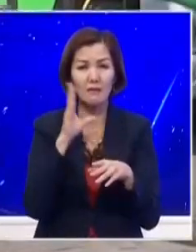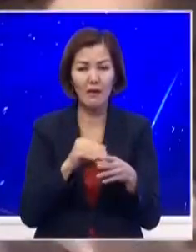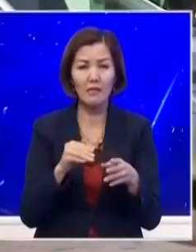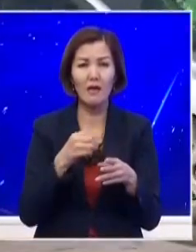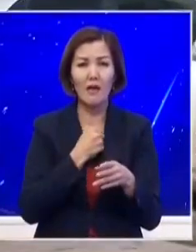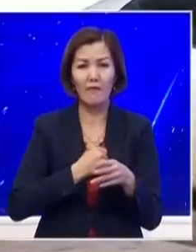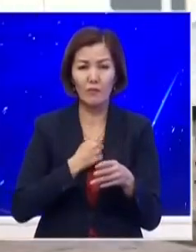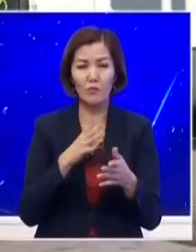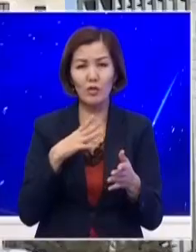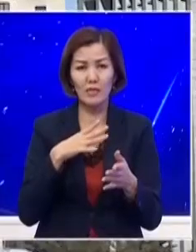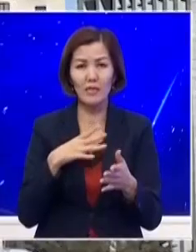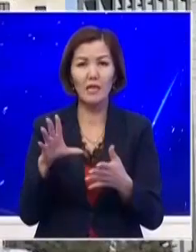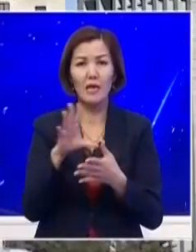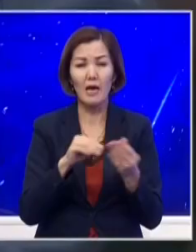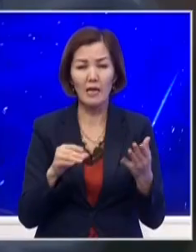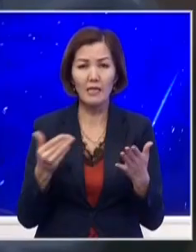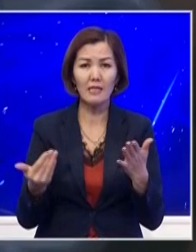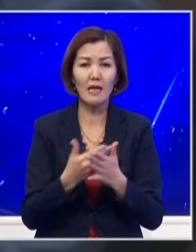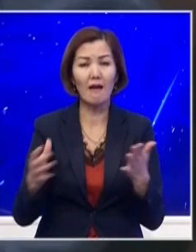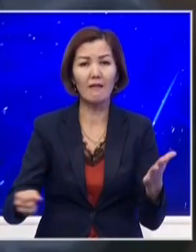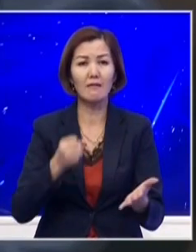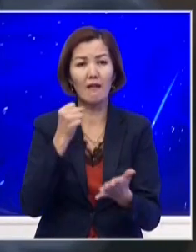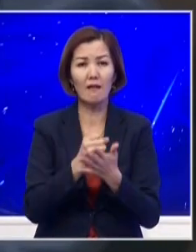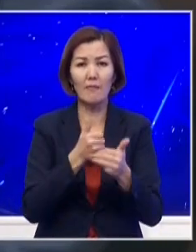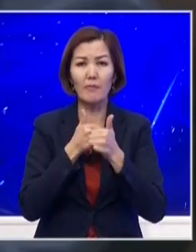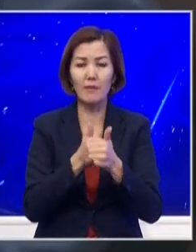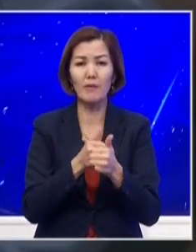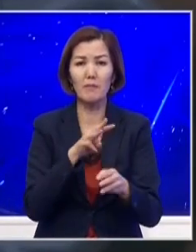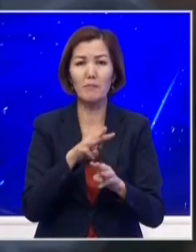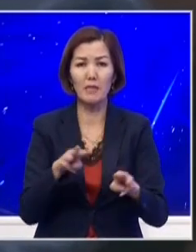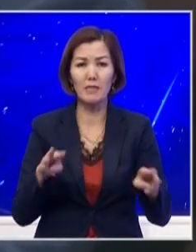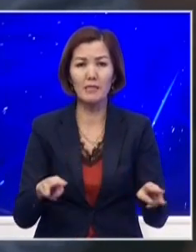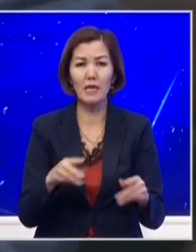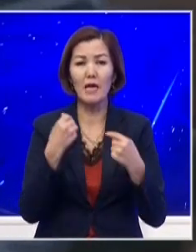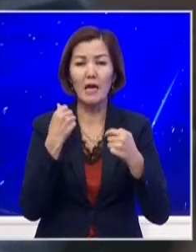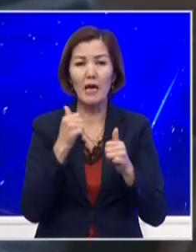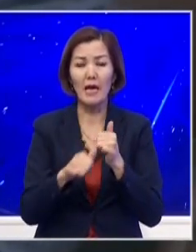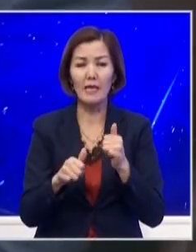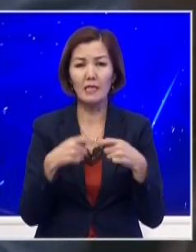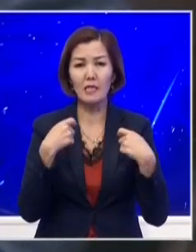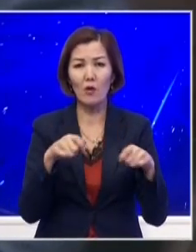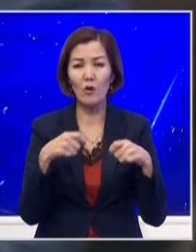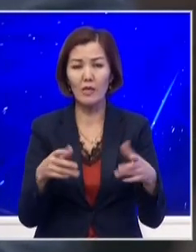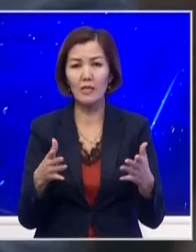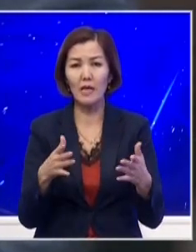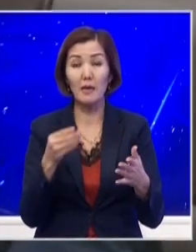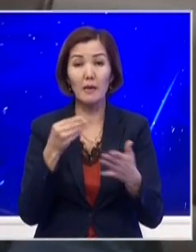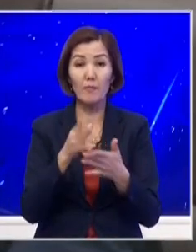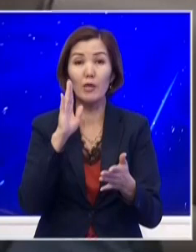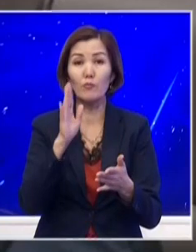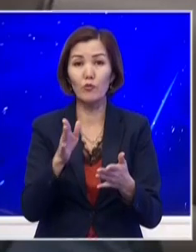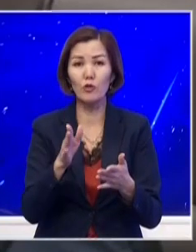Ал қайта тағайындалған сауда министрі, премьердің орынбасары Жұманғарин, әр тауар түріне қарай қымбаттау болады,